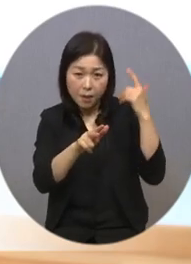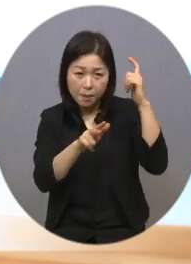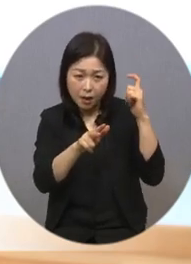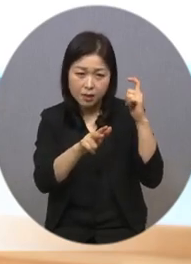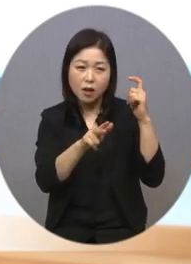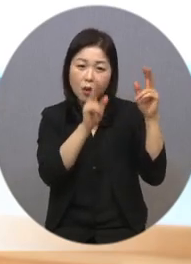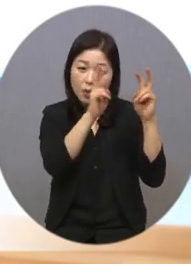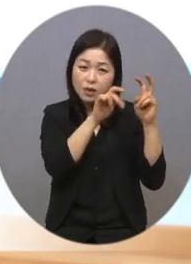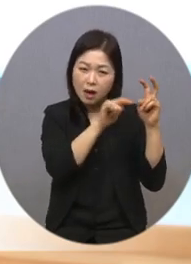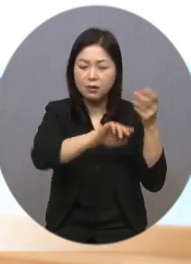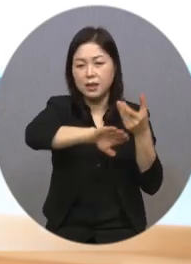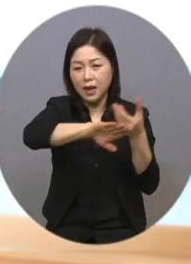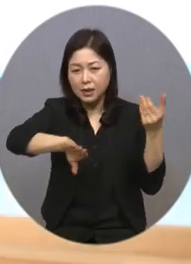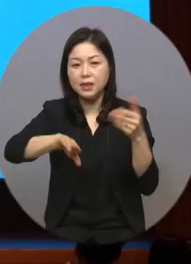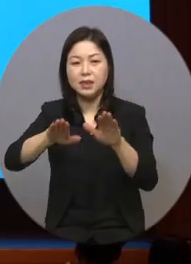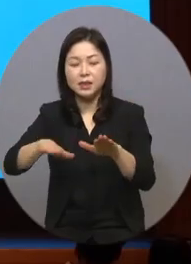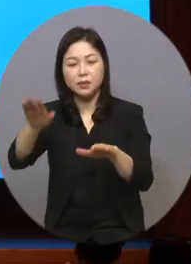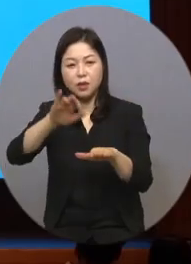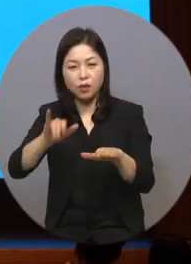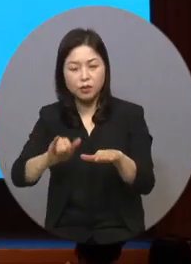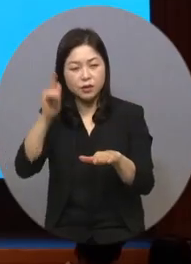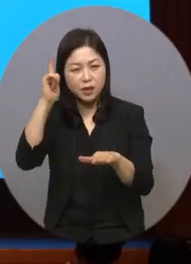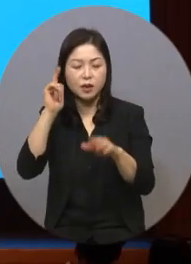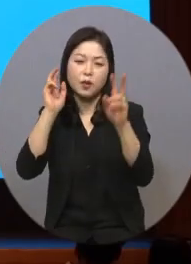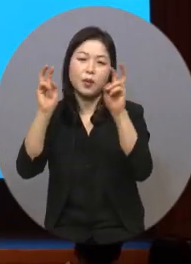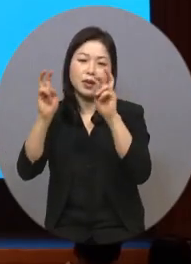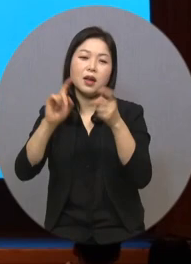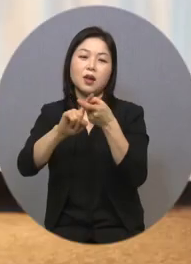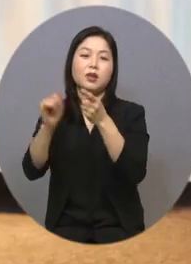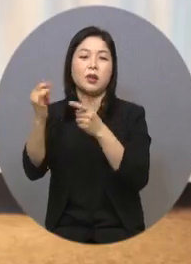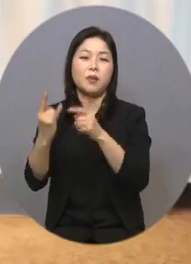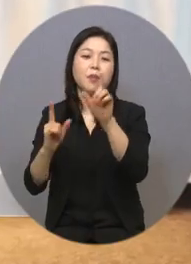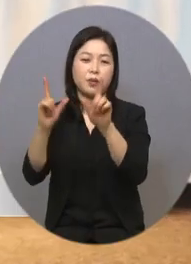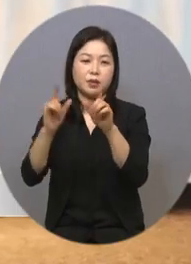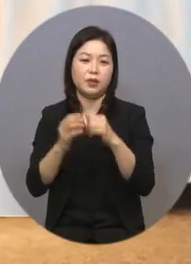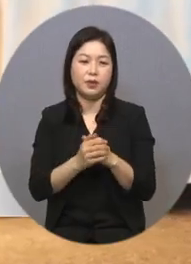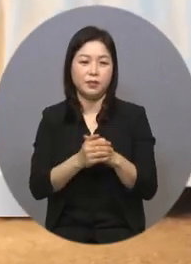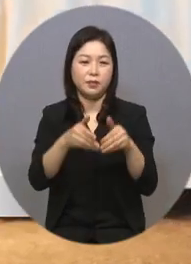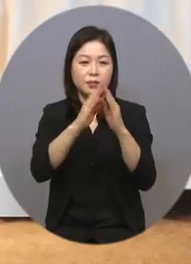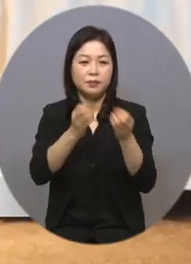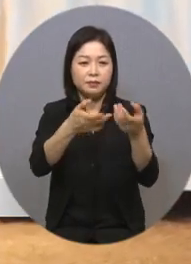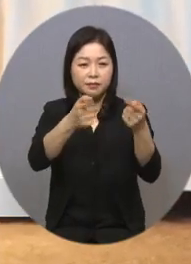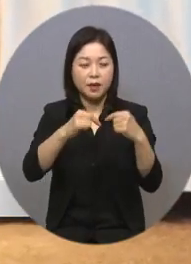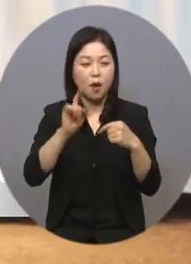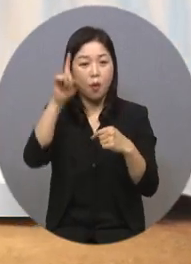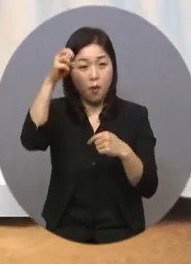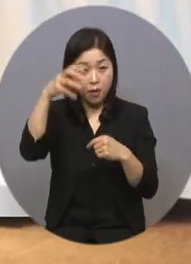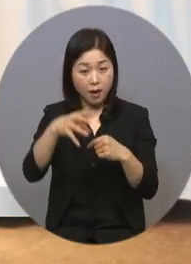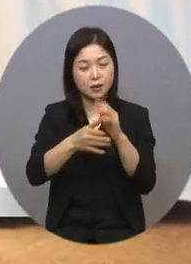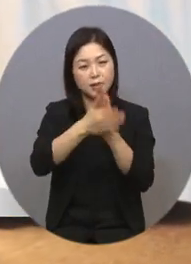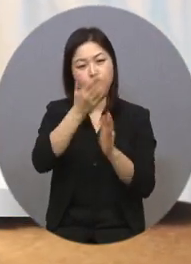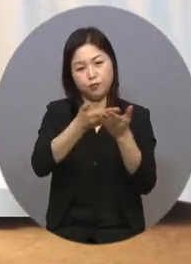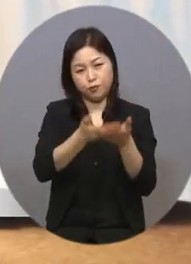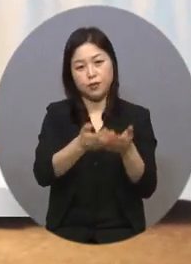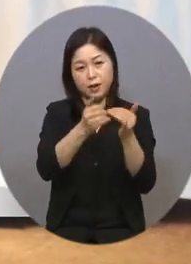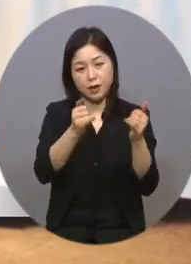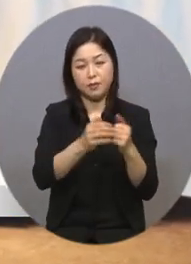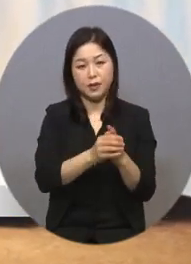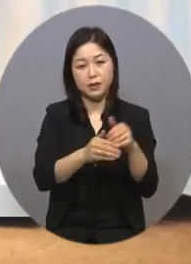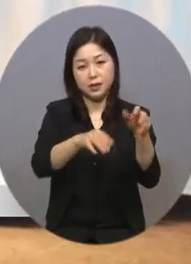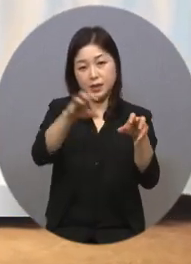스타트업의 연합회의 모습이라고 보여집니다. 출범식에 참석한 고양시 주요 인사들은 지역 세이즈를